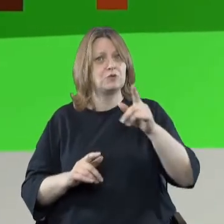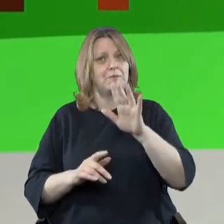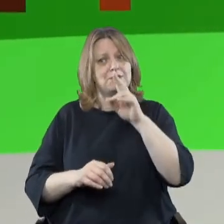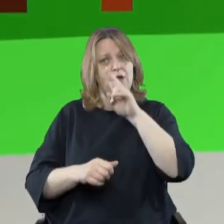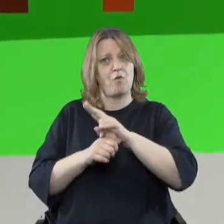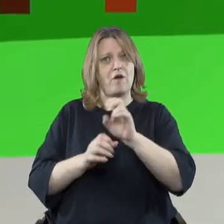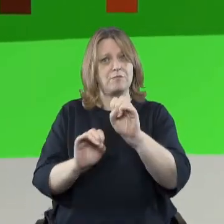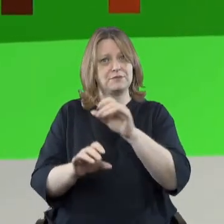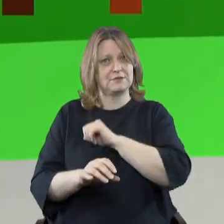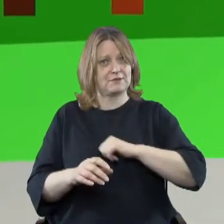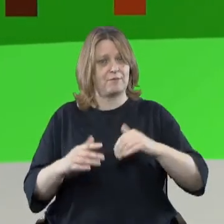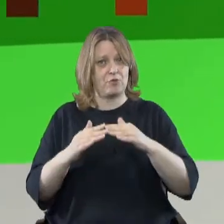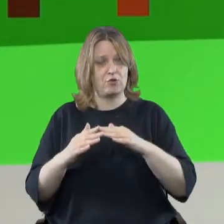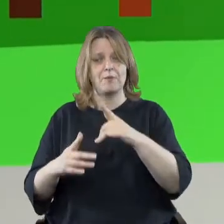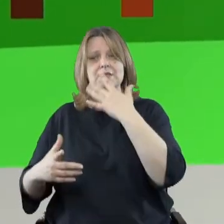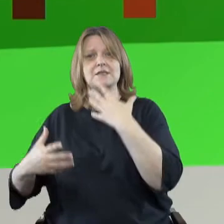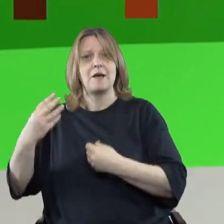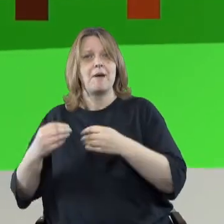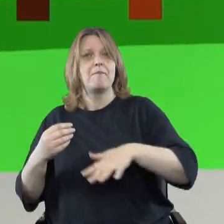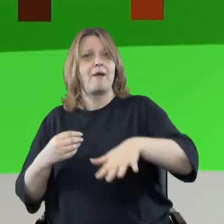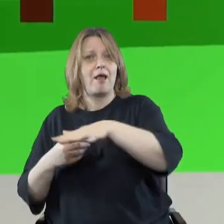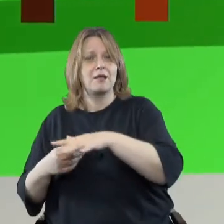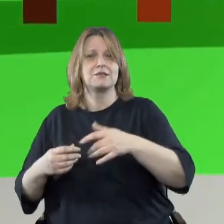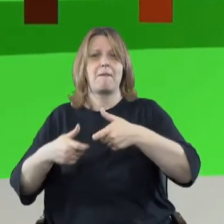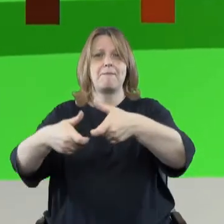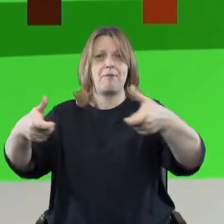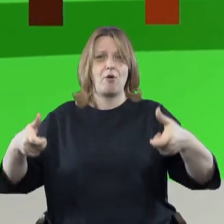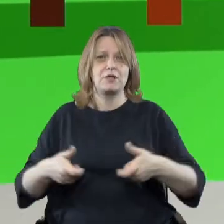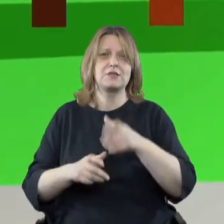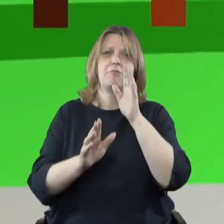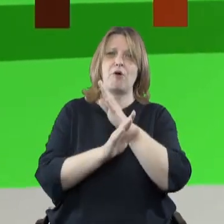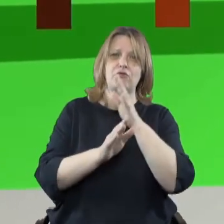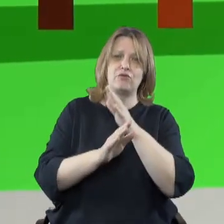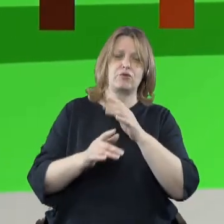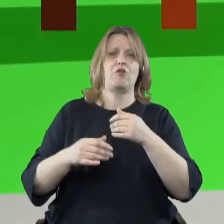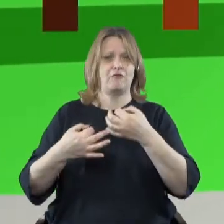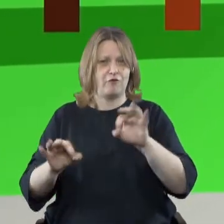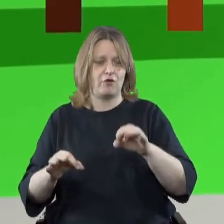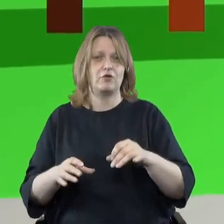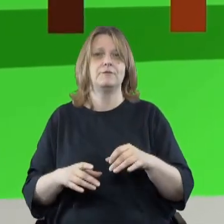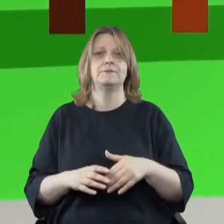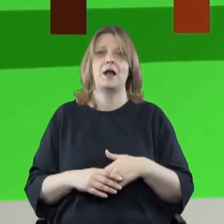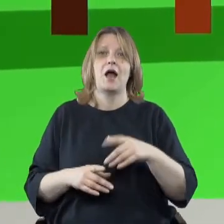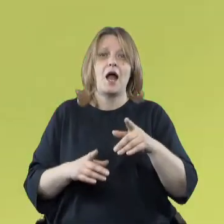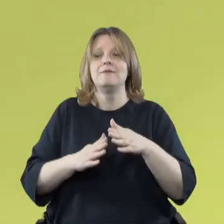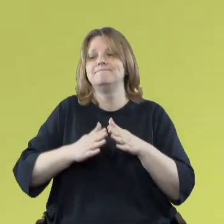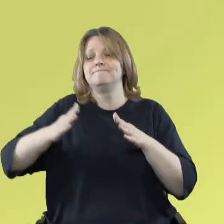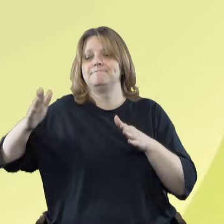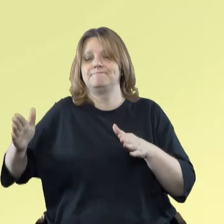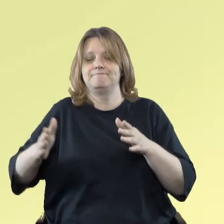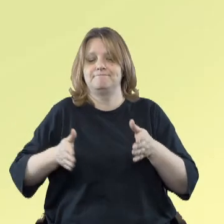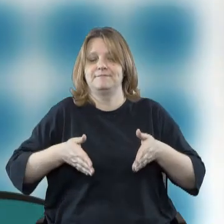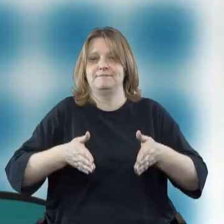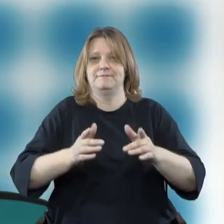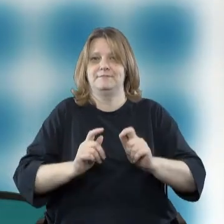z domu. Bawcie się na placach zabaw, boiskach, na podwórkach i w przestrzeniach pomiędzy blokami. gdziekolwiek, byle z dala od jeżdżących